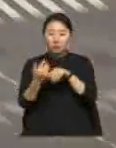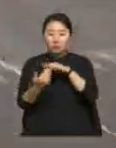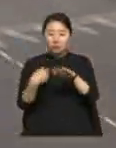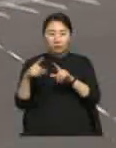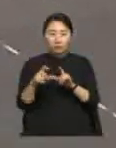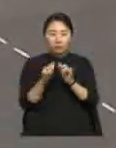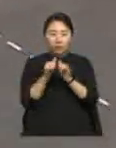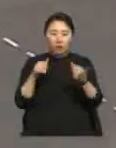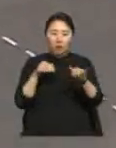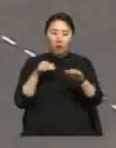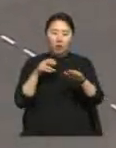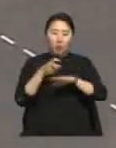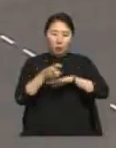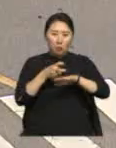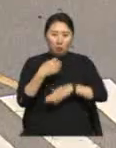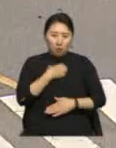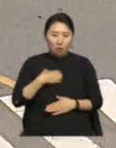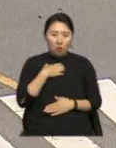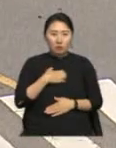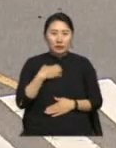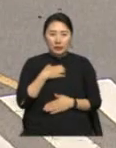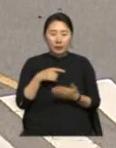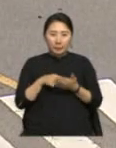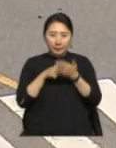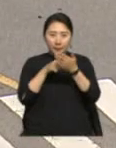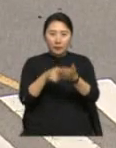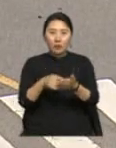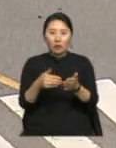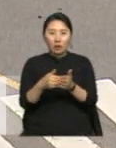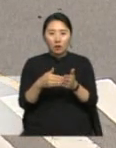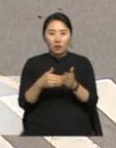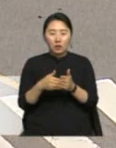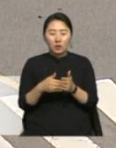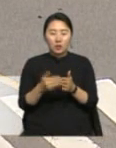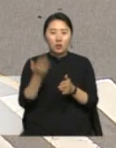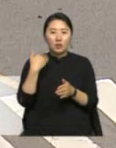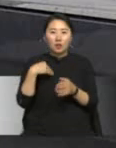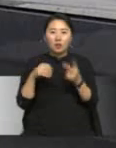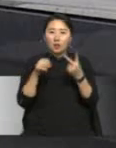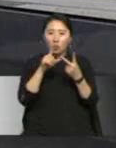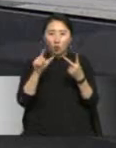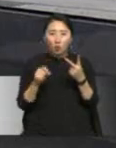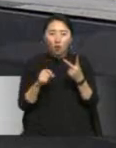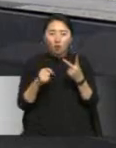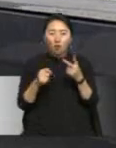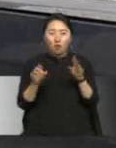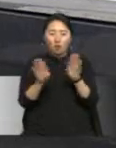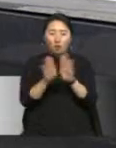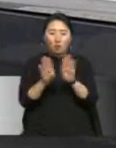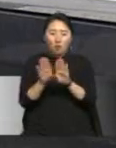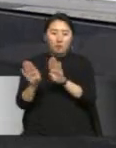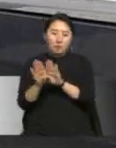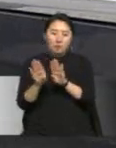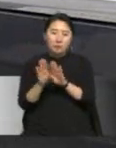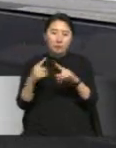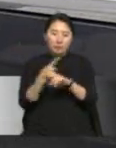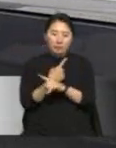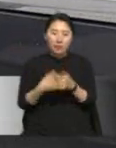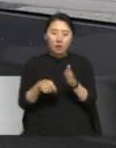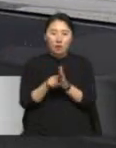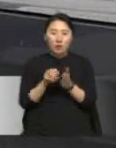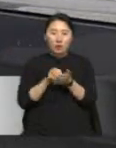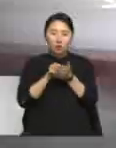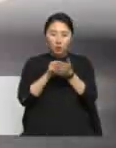주민들이 교통난이 우려된다며 민원을 제기하자 건설사는 지난 2월 출입구 위치 변경을 안건으로